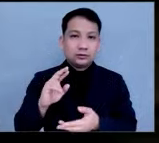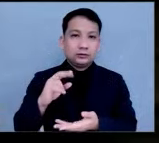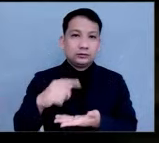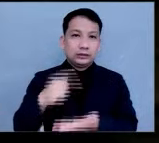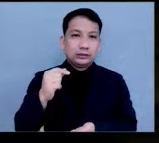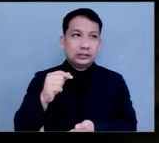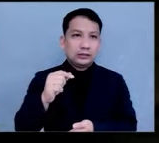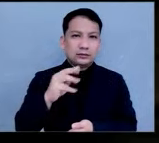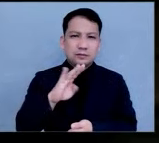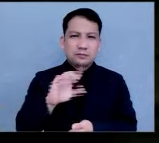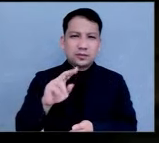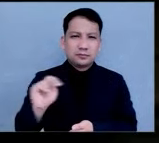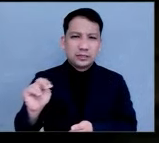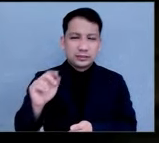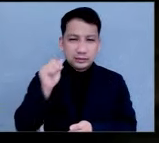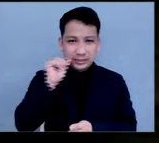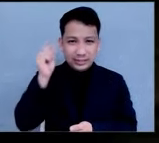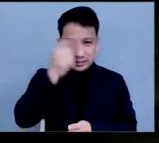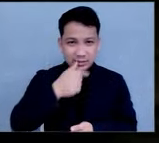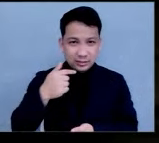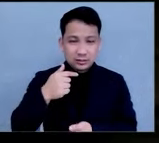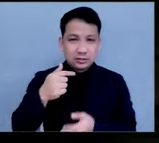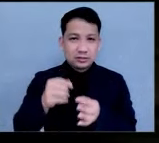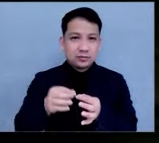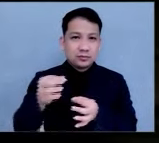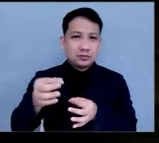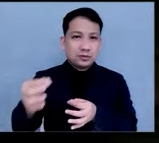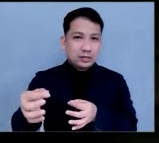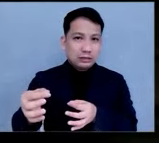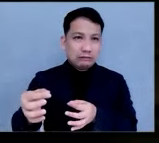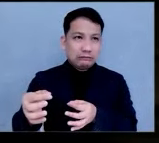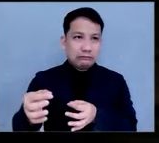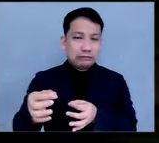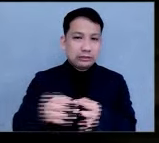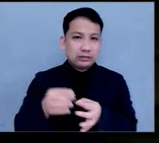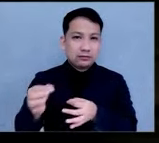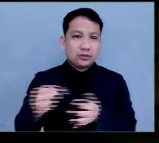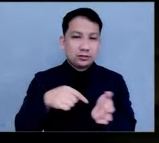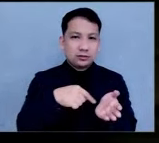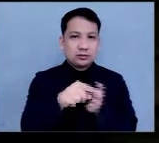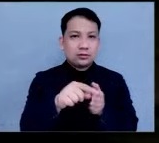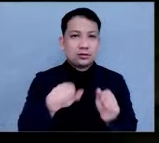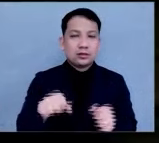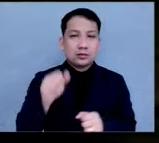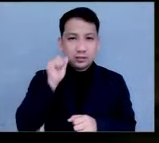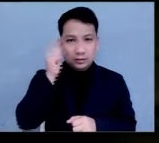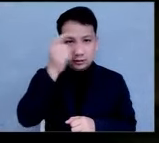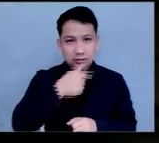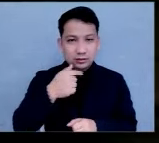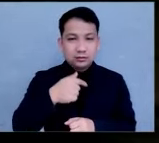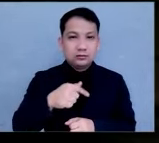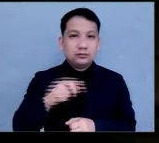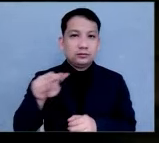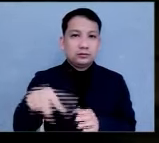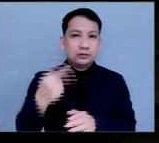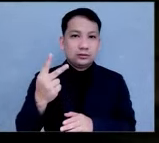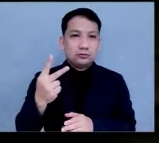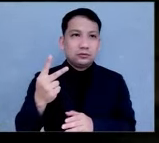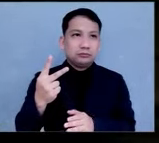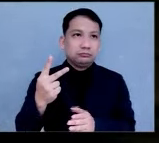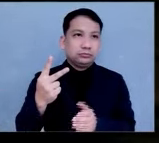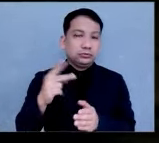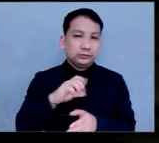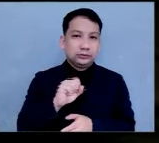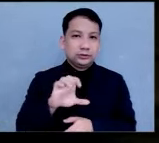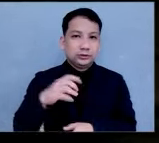Guo. Naudlot man ang pagbabasa ng sakdal sa kanya ay nagpiansa naman itong si Guo para sa kanyang 2 counts ng graft. Pero imbes